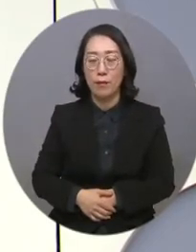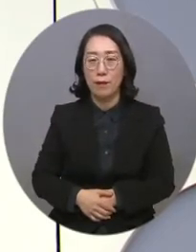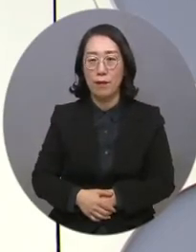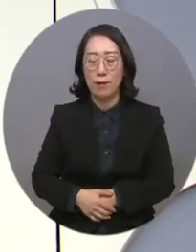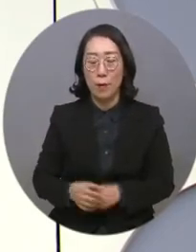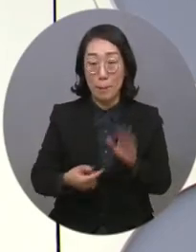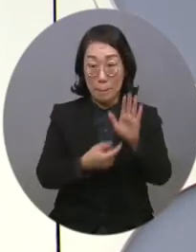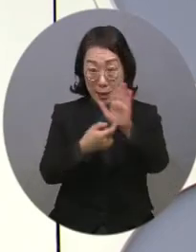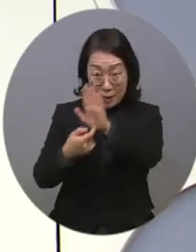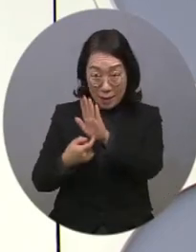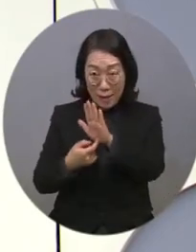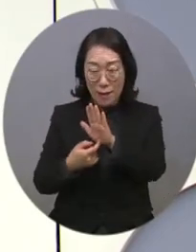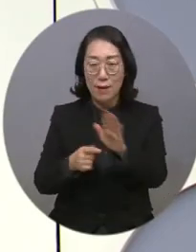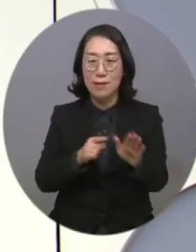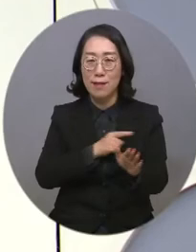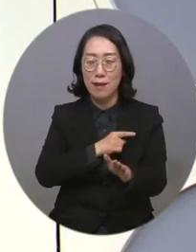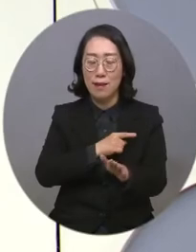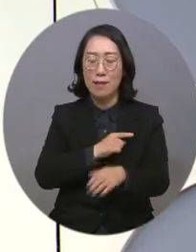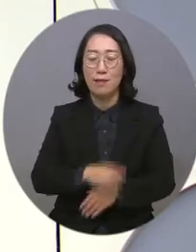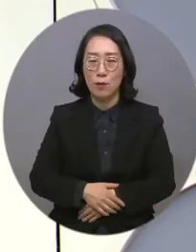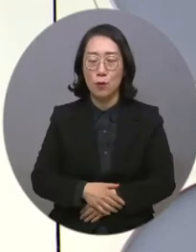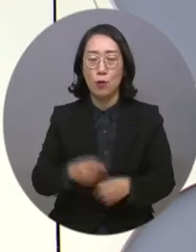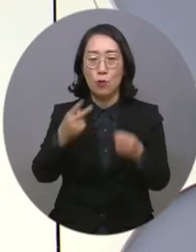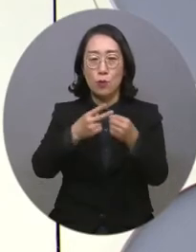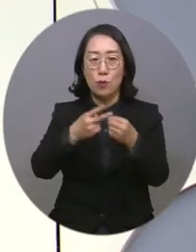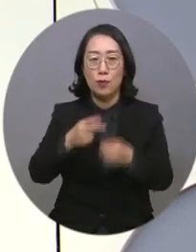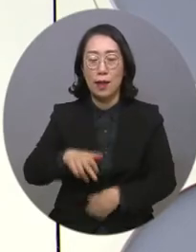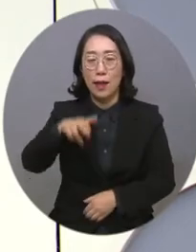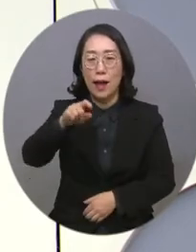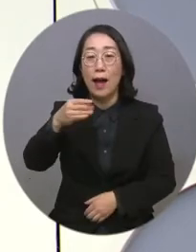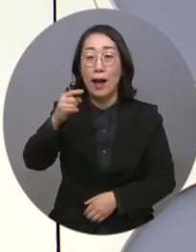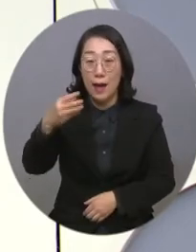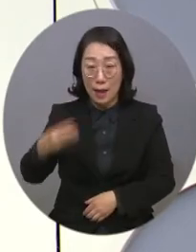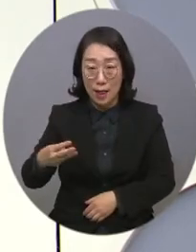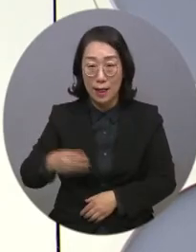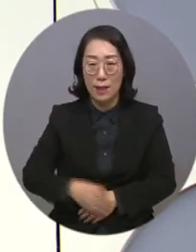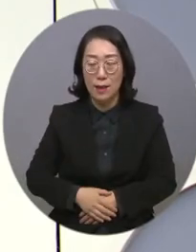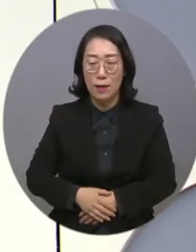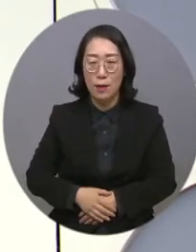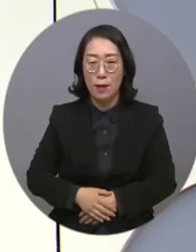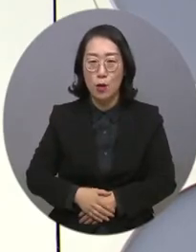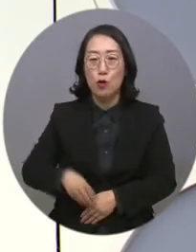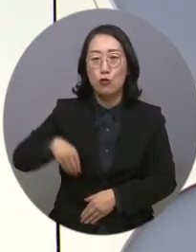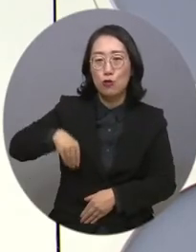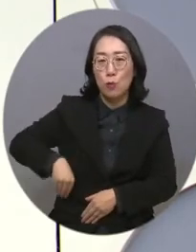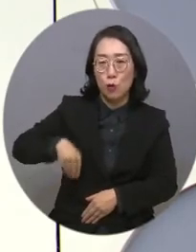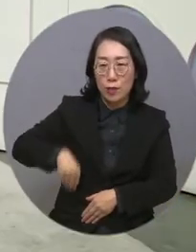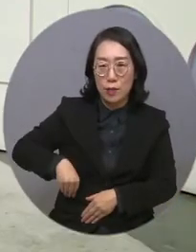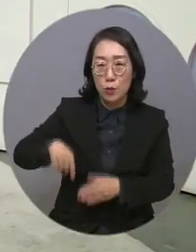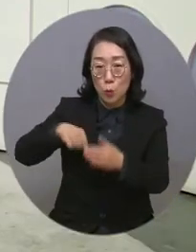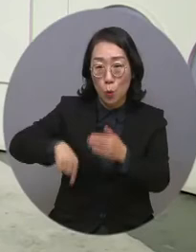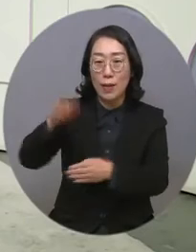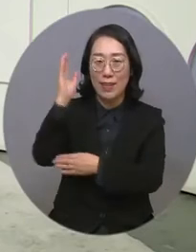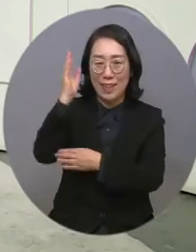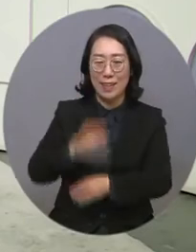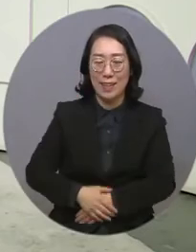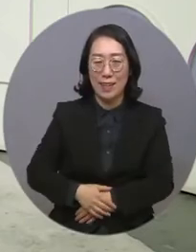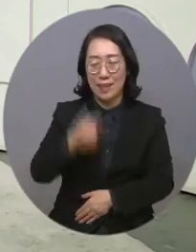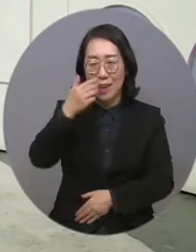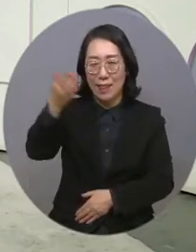인상적이었고 두 번째로는 까렐 차페크의 그 주머니 속 이야기라고 있습니다. 우리 어릴 때